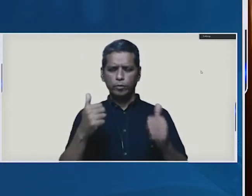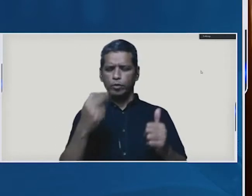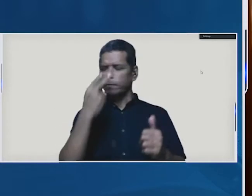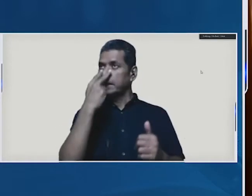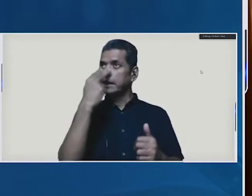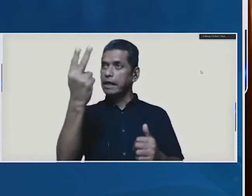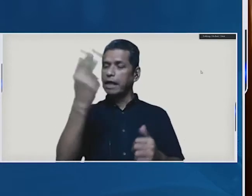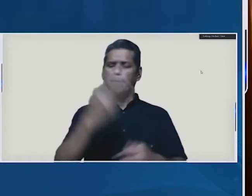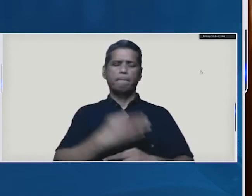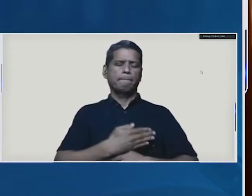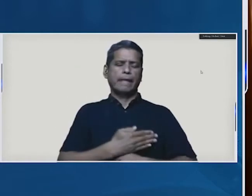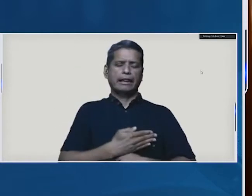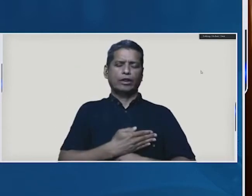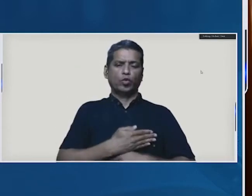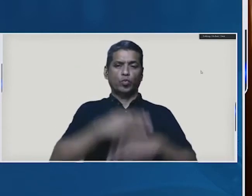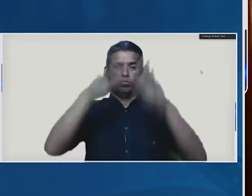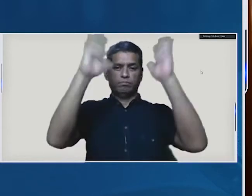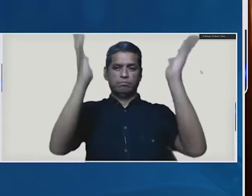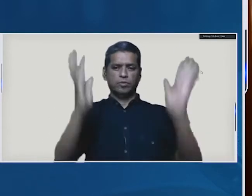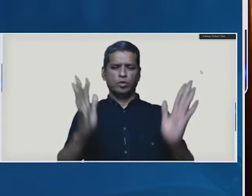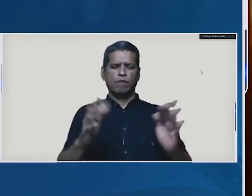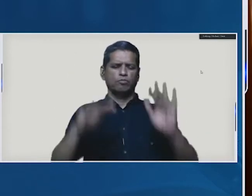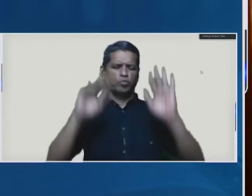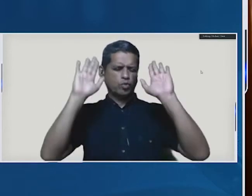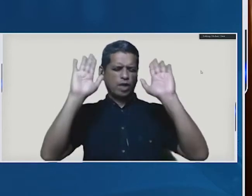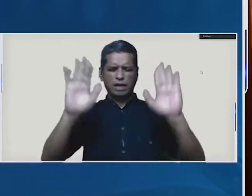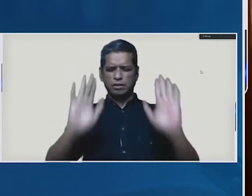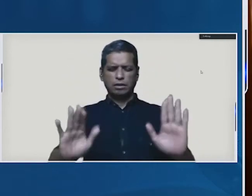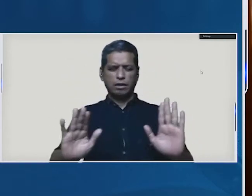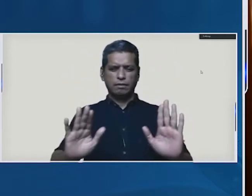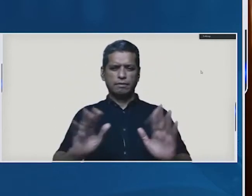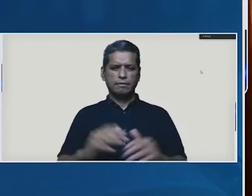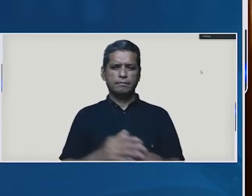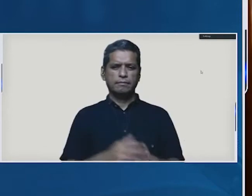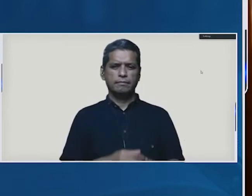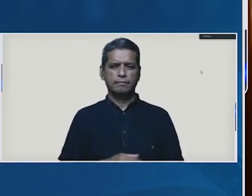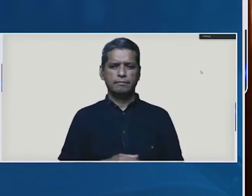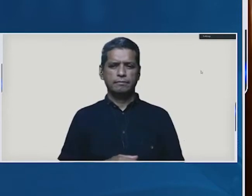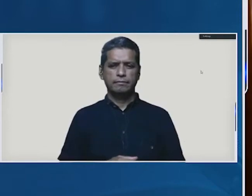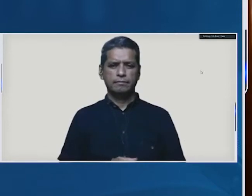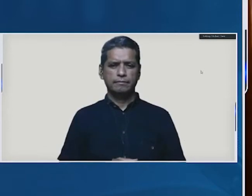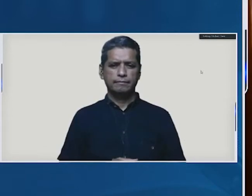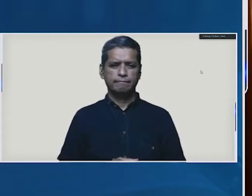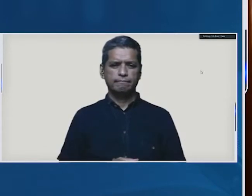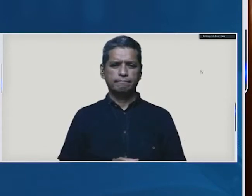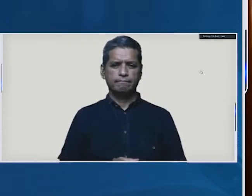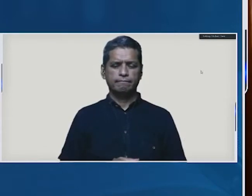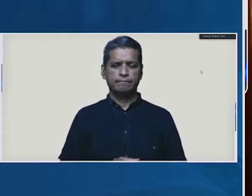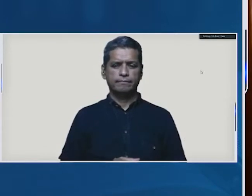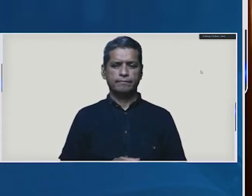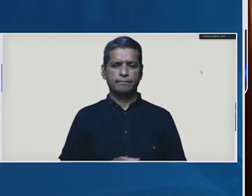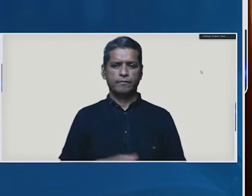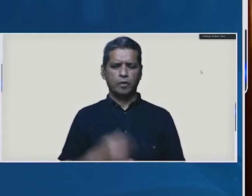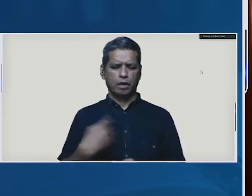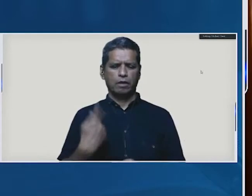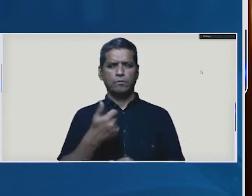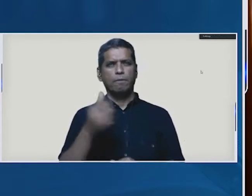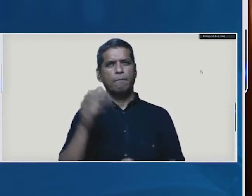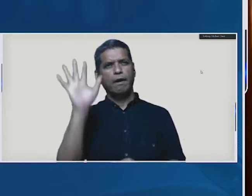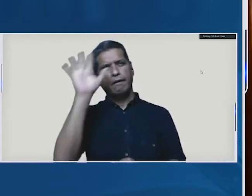yang dasyat d Hai saya bisa bayangkan